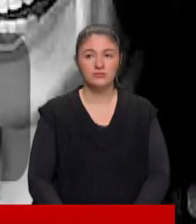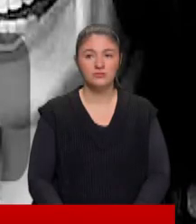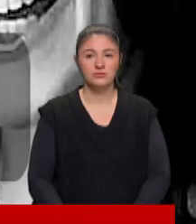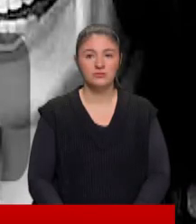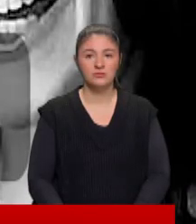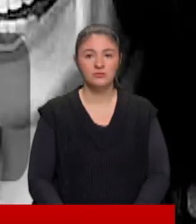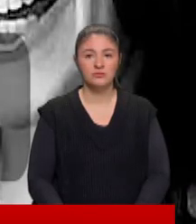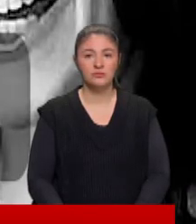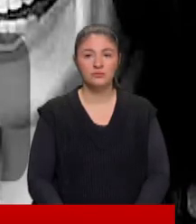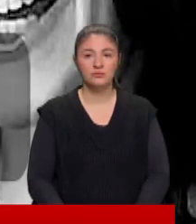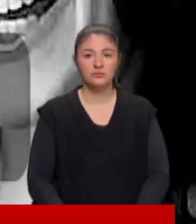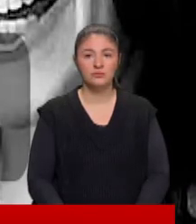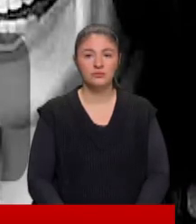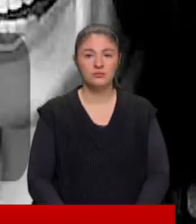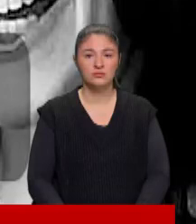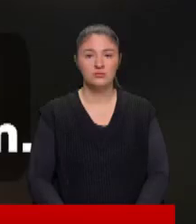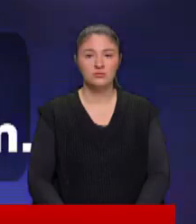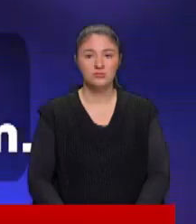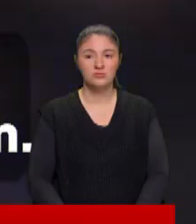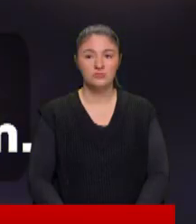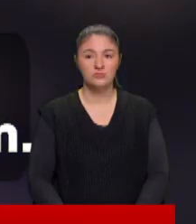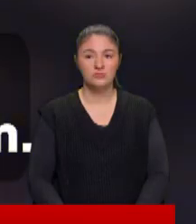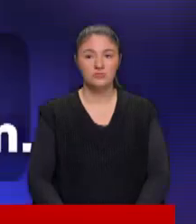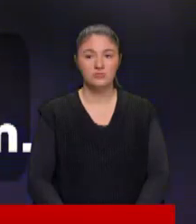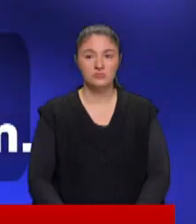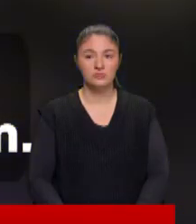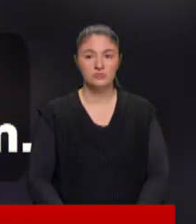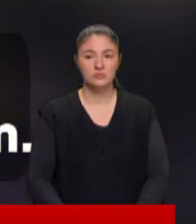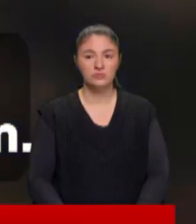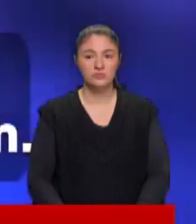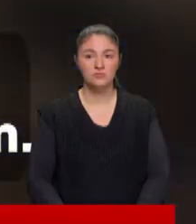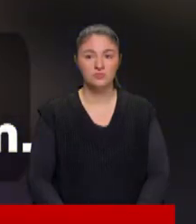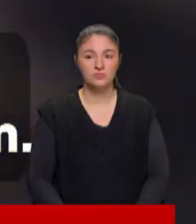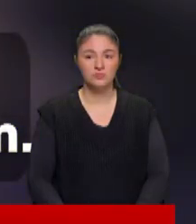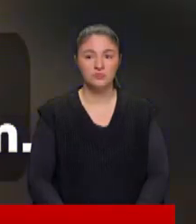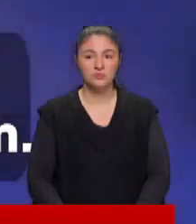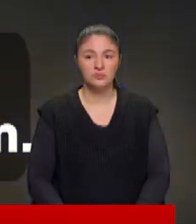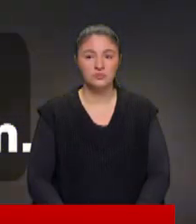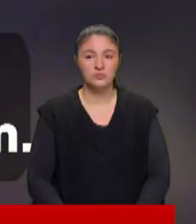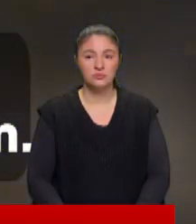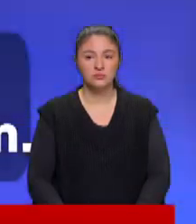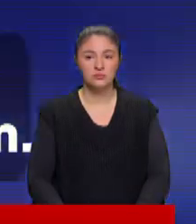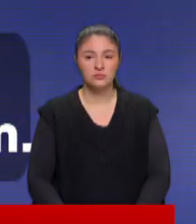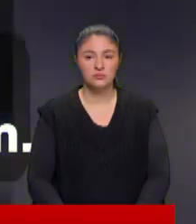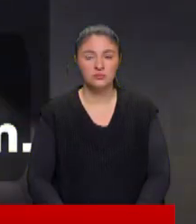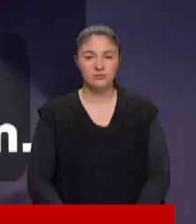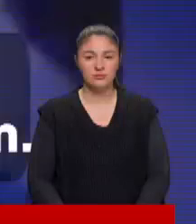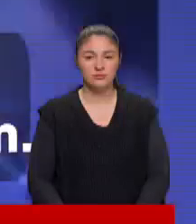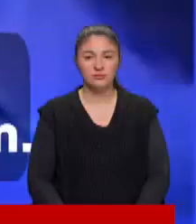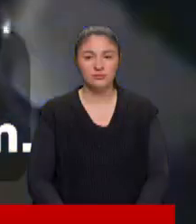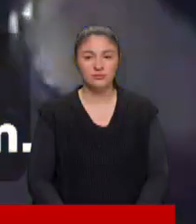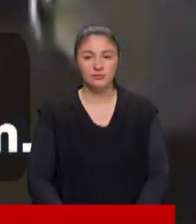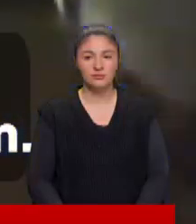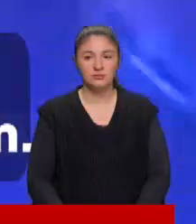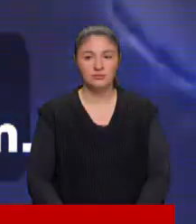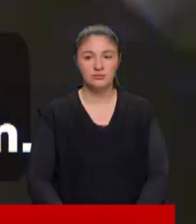emniyorsun şimdi. Ortada. Ya abla. Abi devam et. Abi devam et. Sibel. Sibel. Sibel. Elinize bu kurban oldu. Abi yazın da.